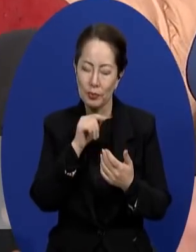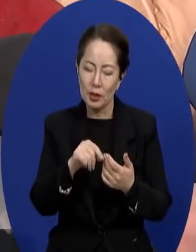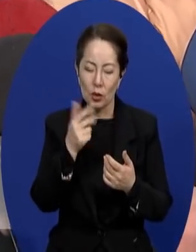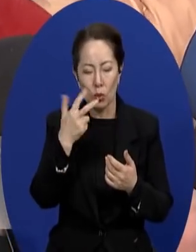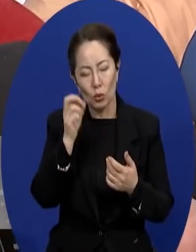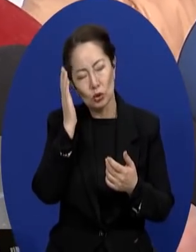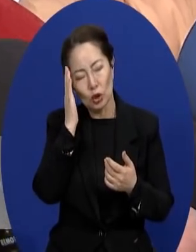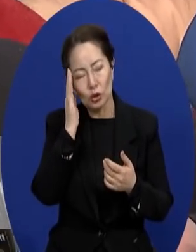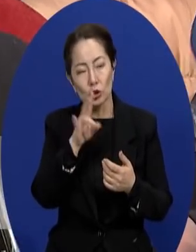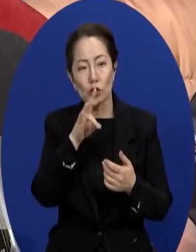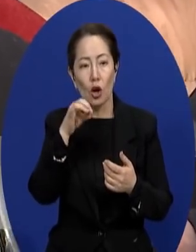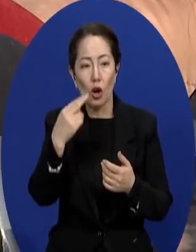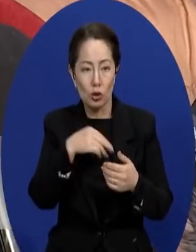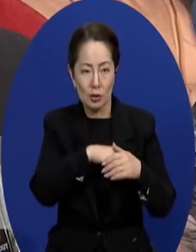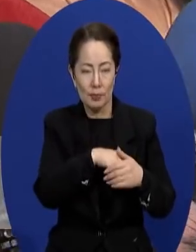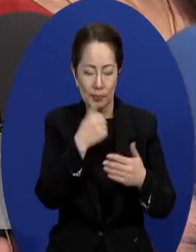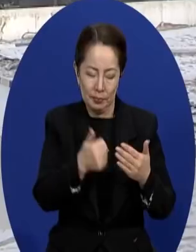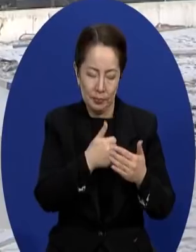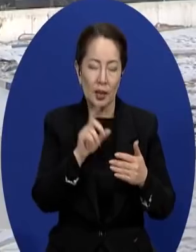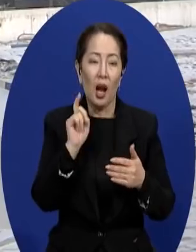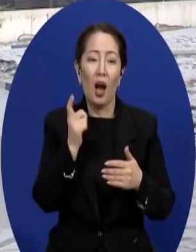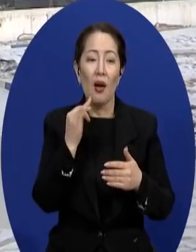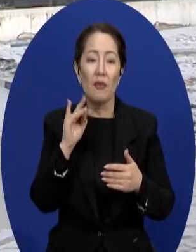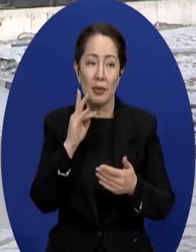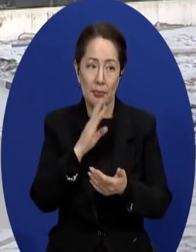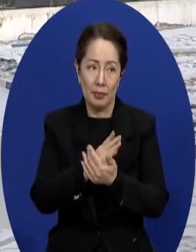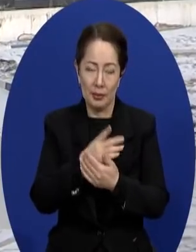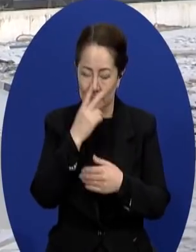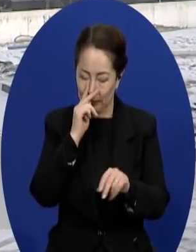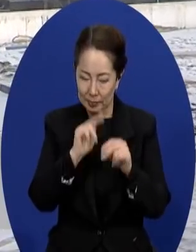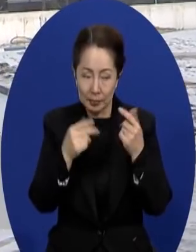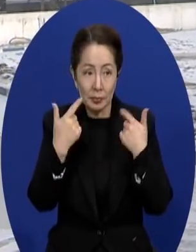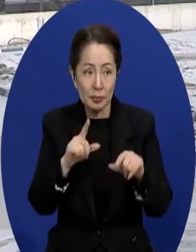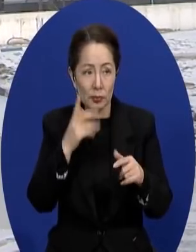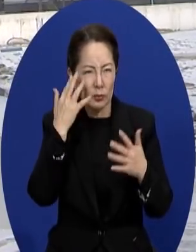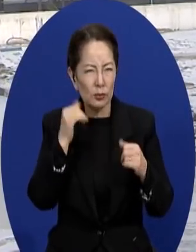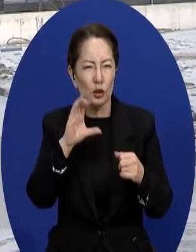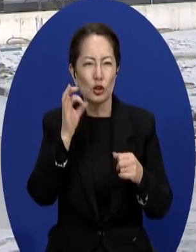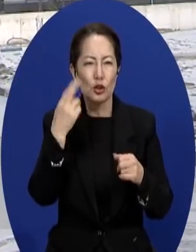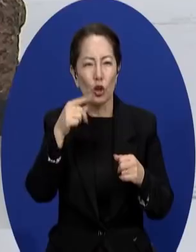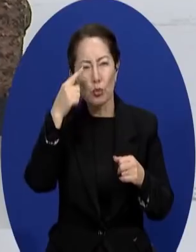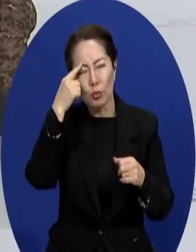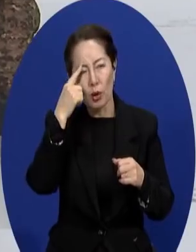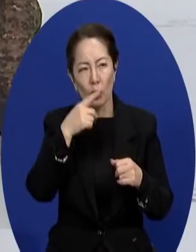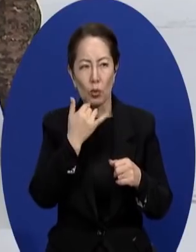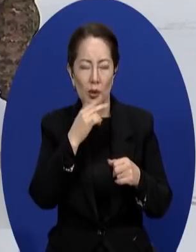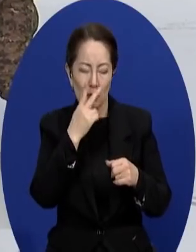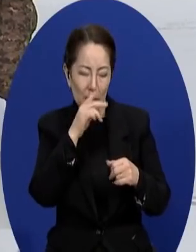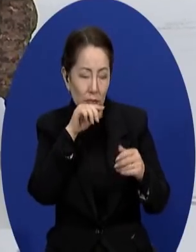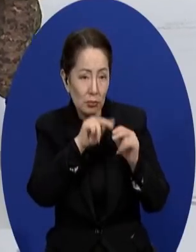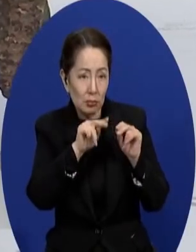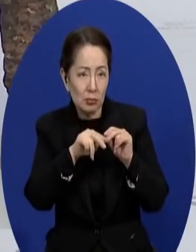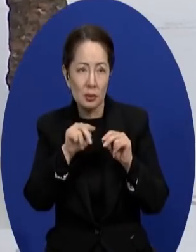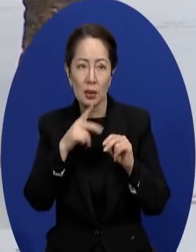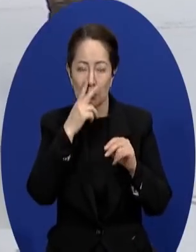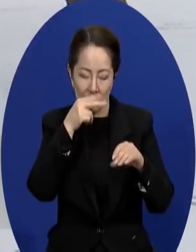хоногийн нөөцийг одоо барай явж гинэ, хэвэн явж гинэ л гэсэн үг. Шалгалтыг гинтийн байдлаар зохион байгуулж Сод Монгол Группийн Улаанбаатар нефт баазд очисон энэ